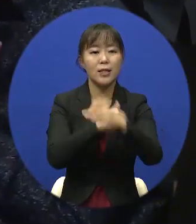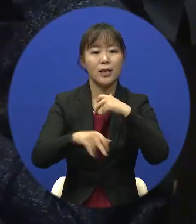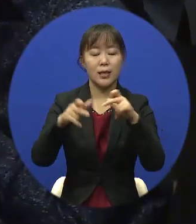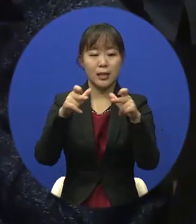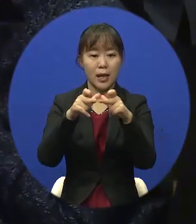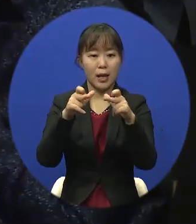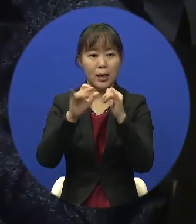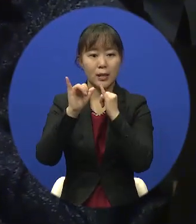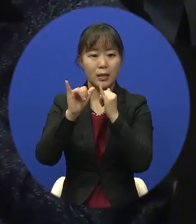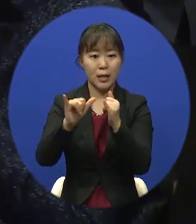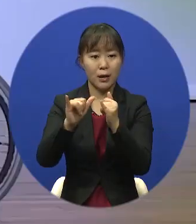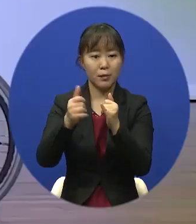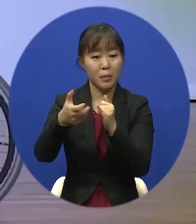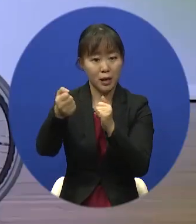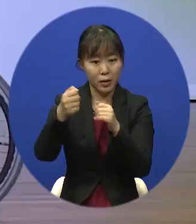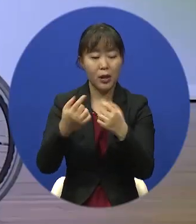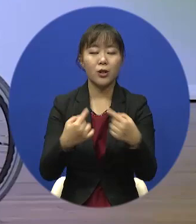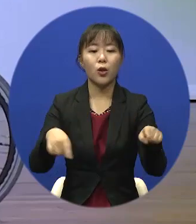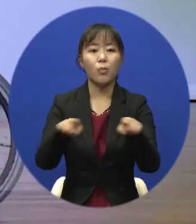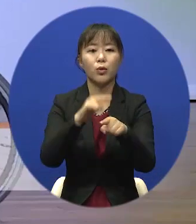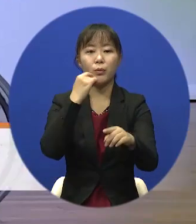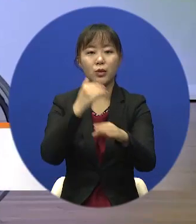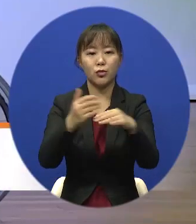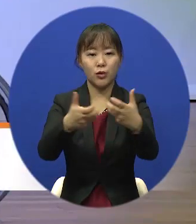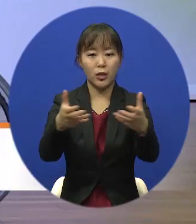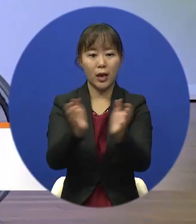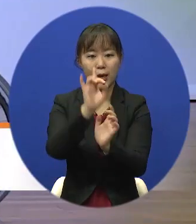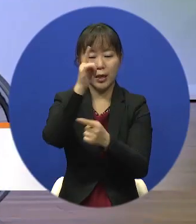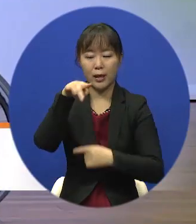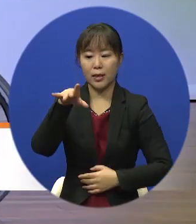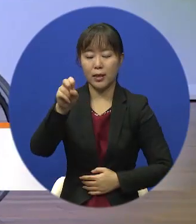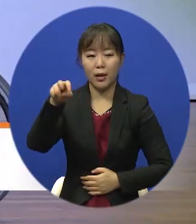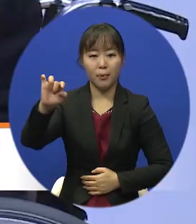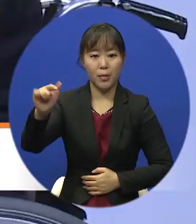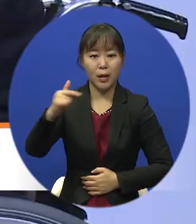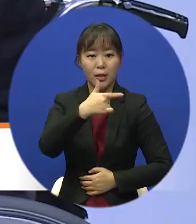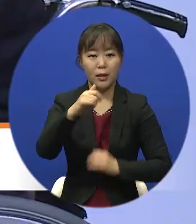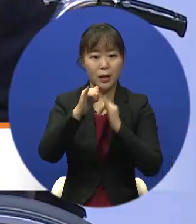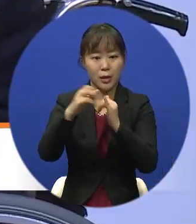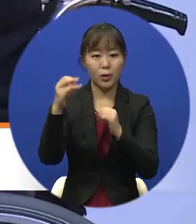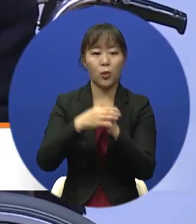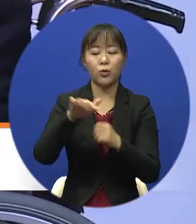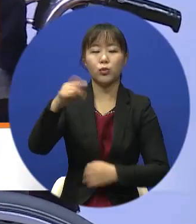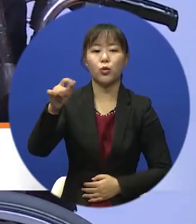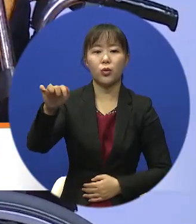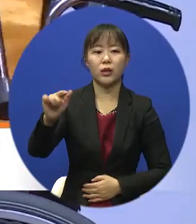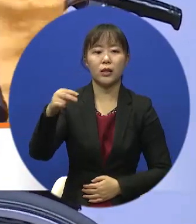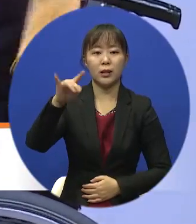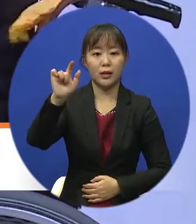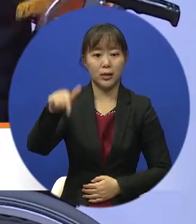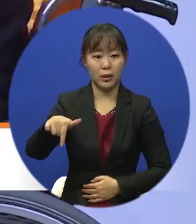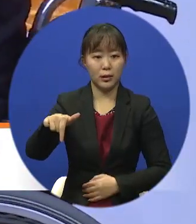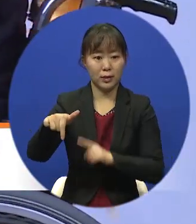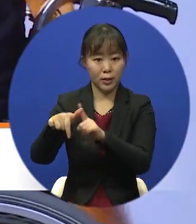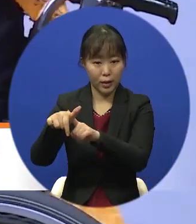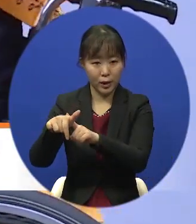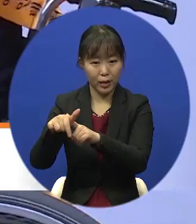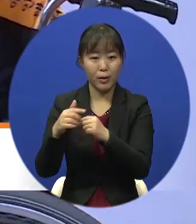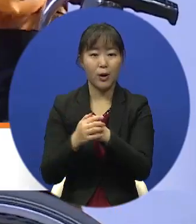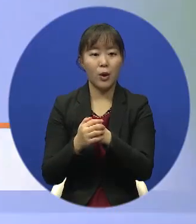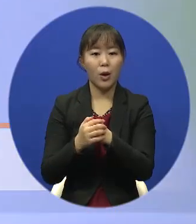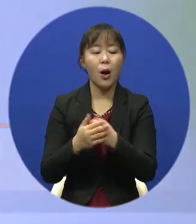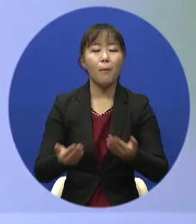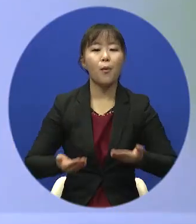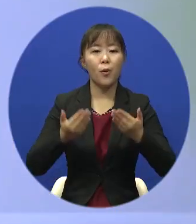지체장애인상 수상자는 더불어민주당 이상민 국회의원이 대상을, 조근식 텔레팜 더 큰 약국 대표가